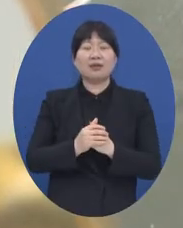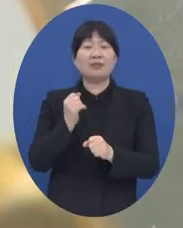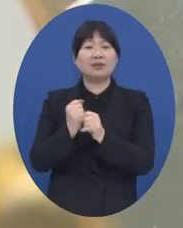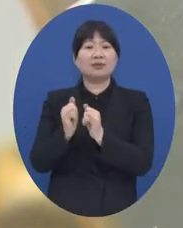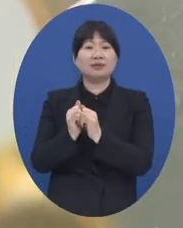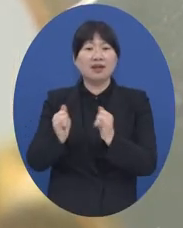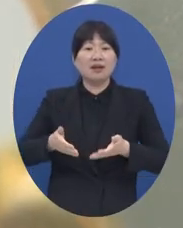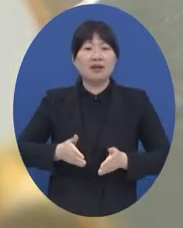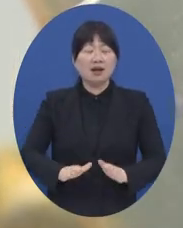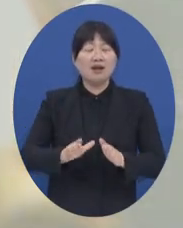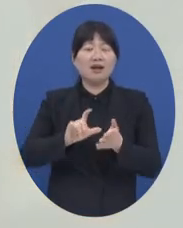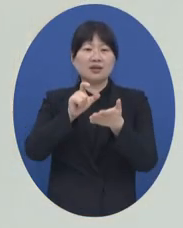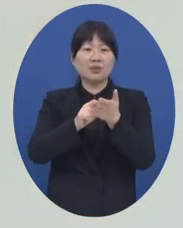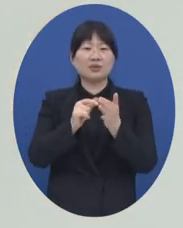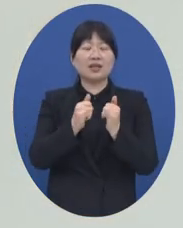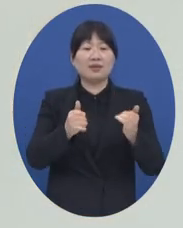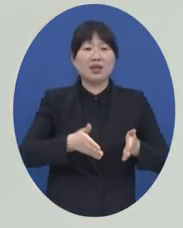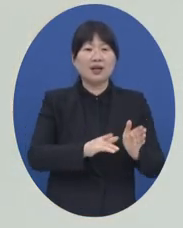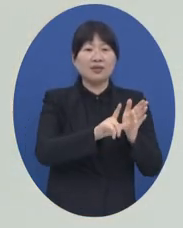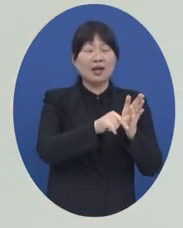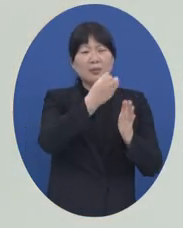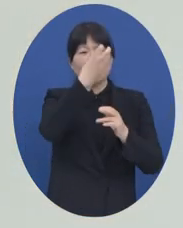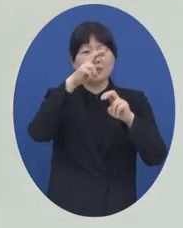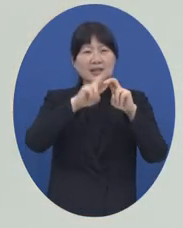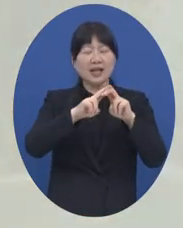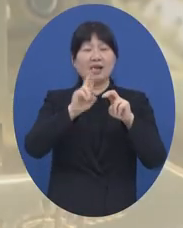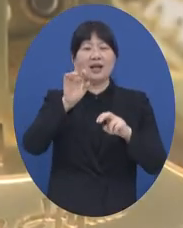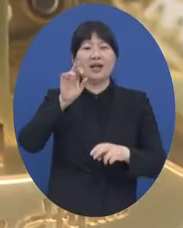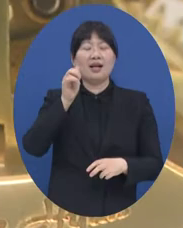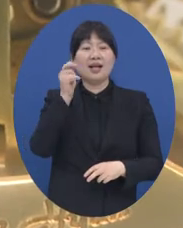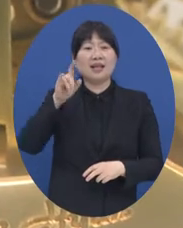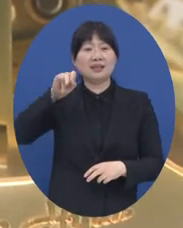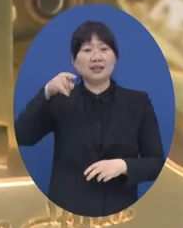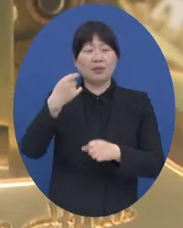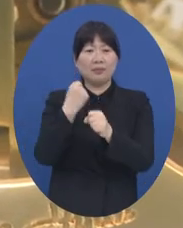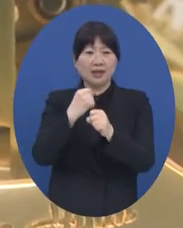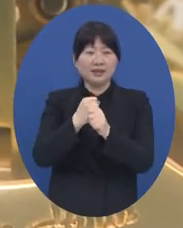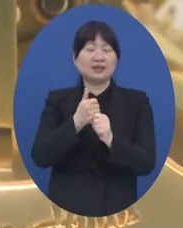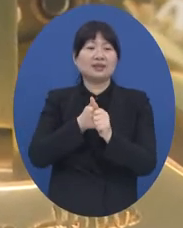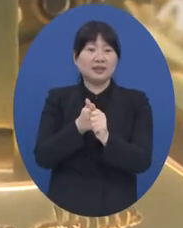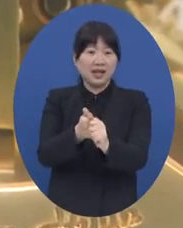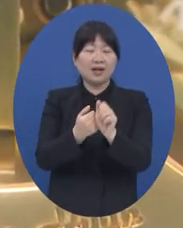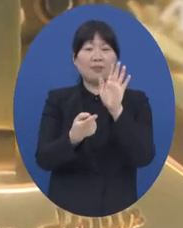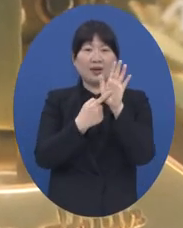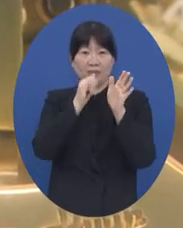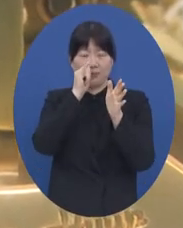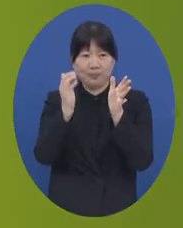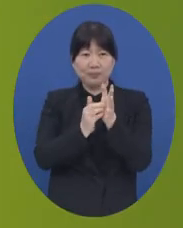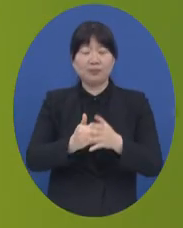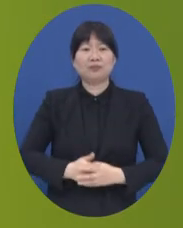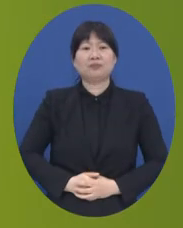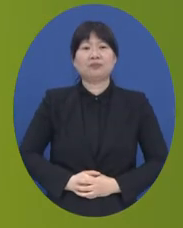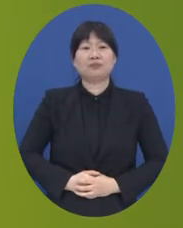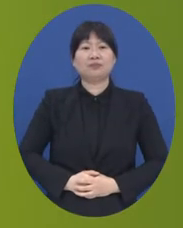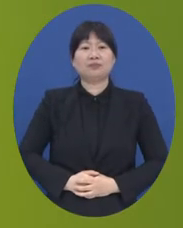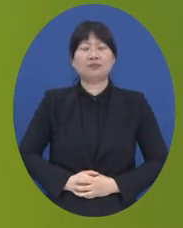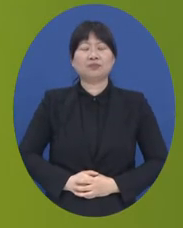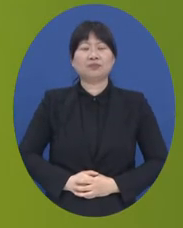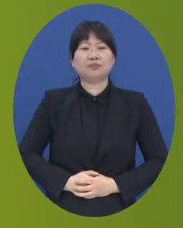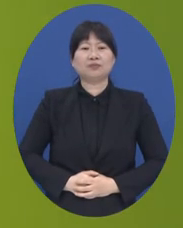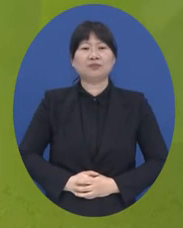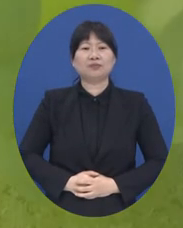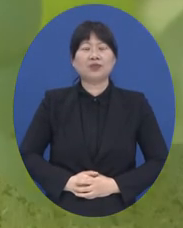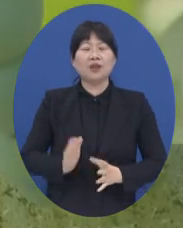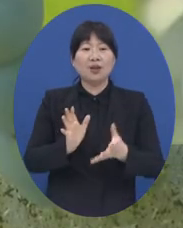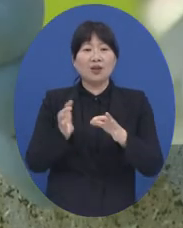기록을 사람이 태어날 때 별자리와 행성의 위치를 나타내는 천궁도 방식을 따라 표현했습니다. 도자